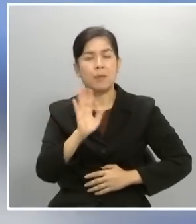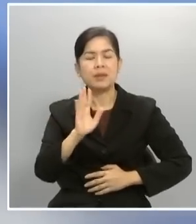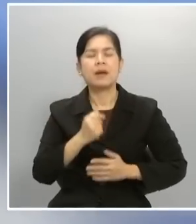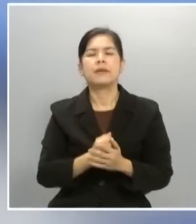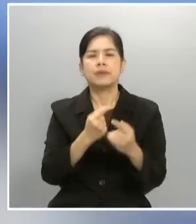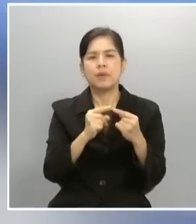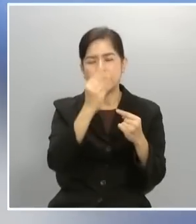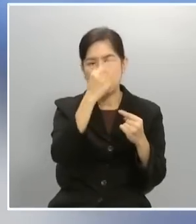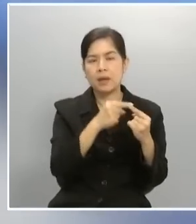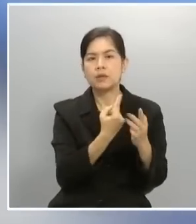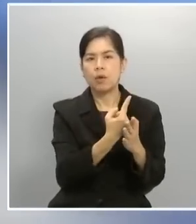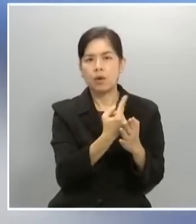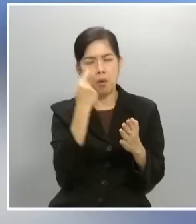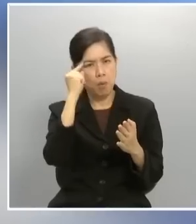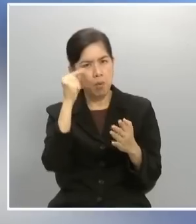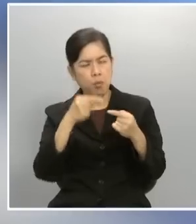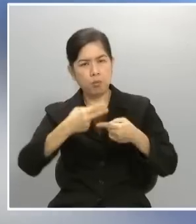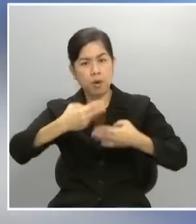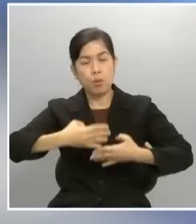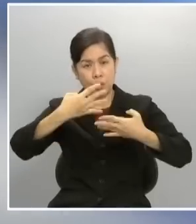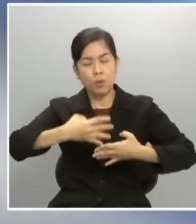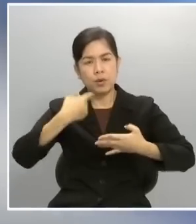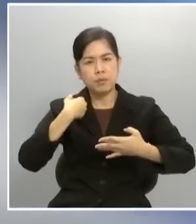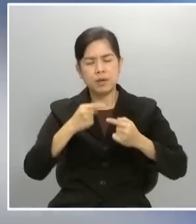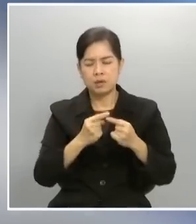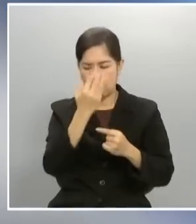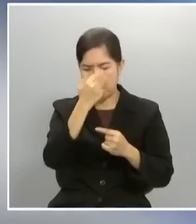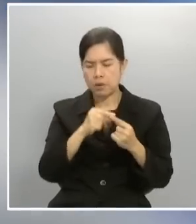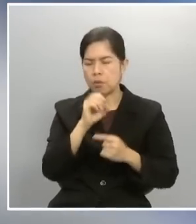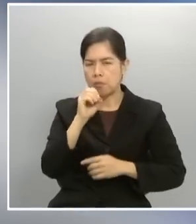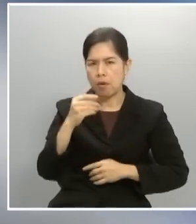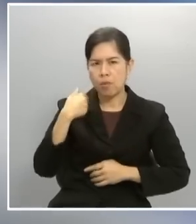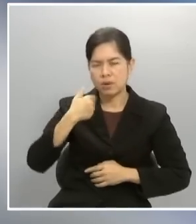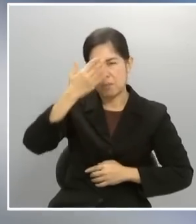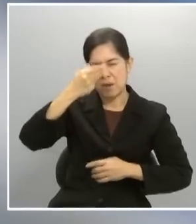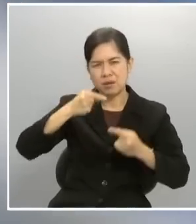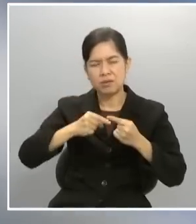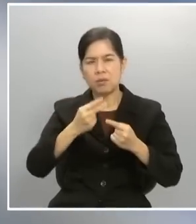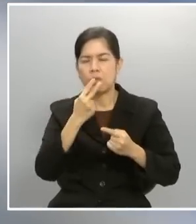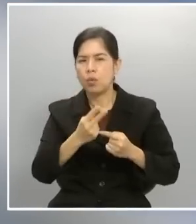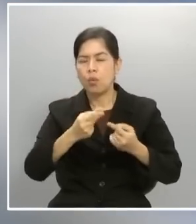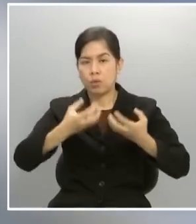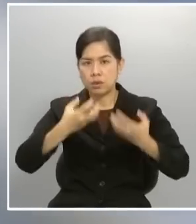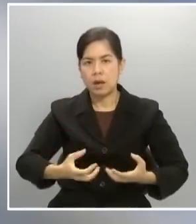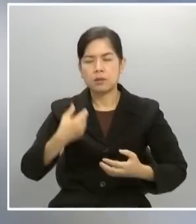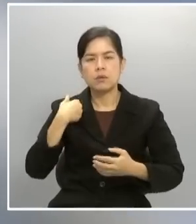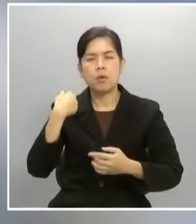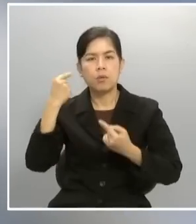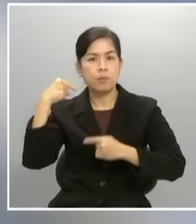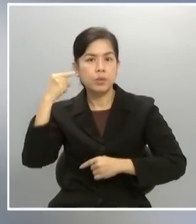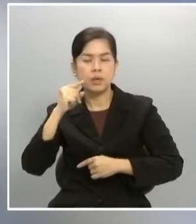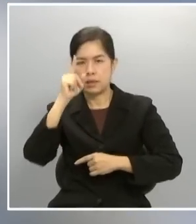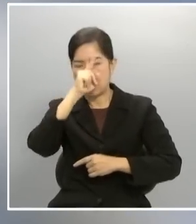แล้วก็บอกว่าก็ไม่น่าจะแรงขนาดนี้นะทางคุณดิวก็ตอบว่ามีแรงมากกว่านี้อีกนะไม่ได้